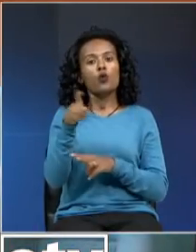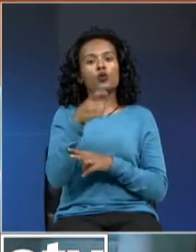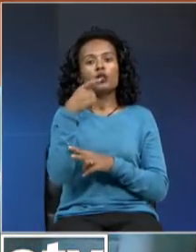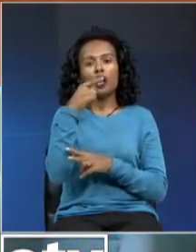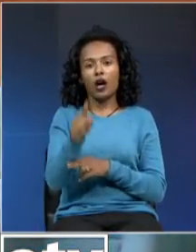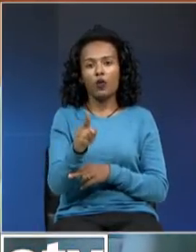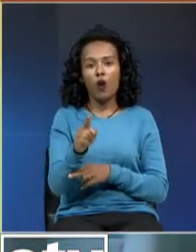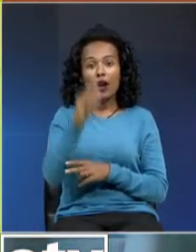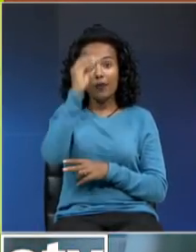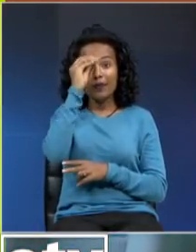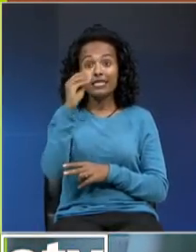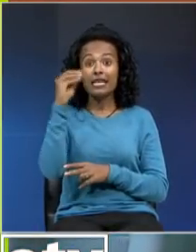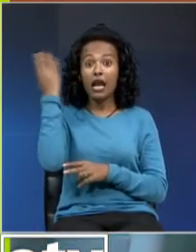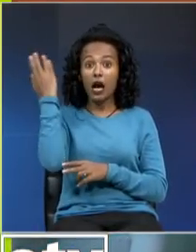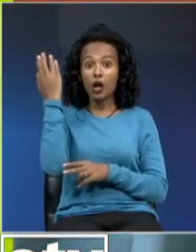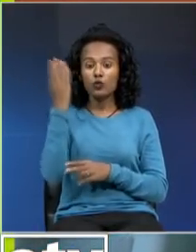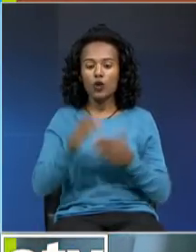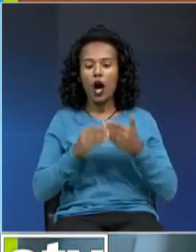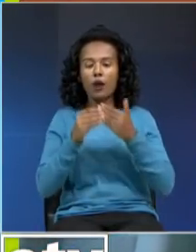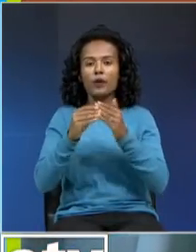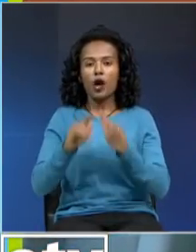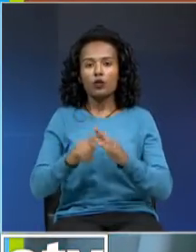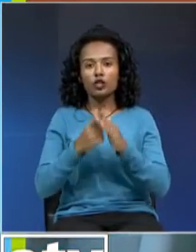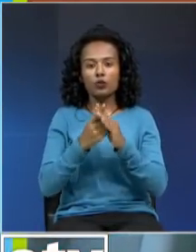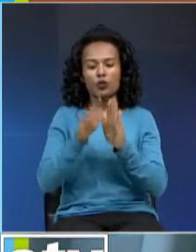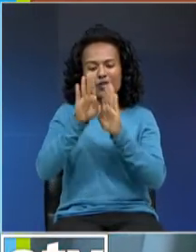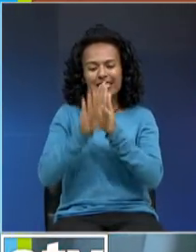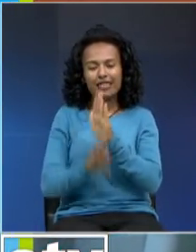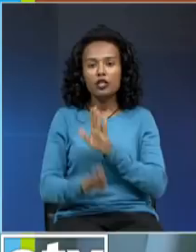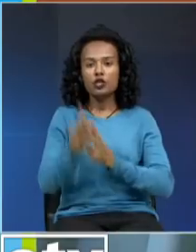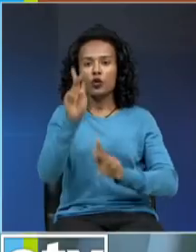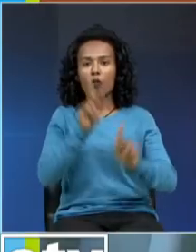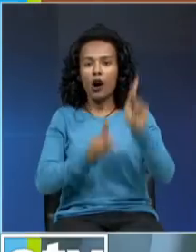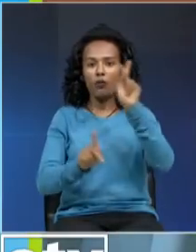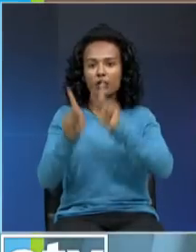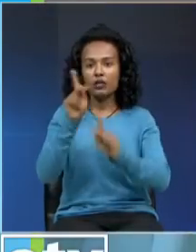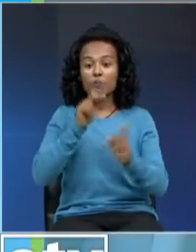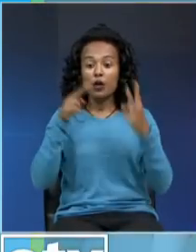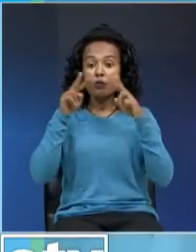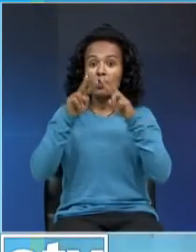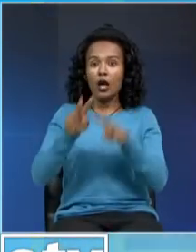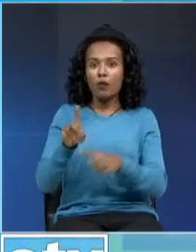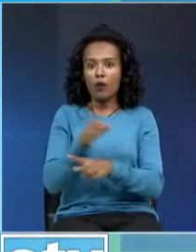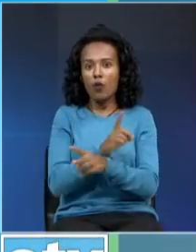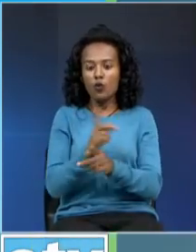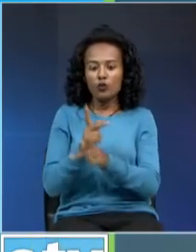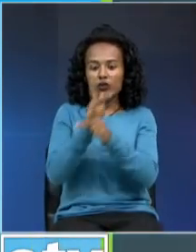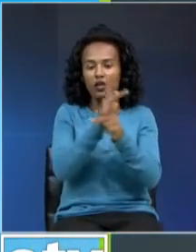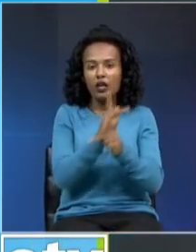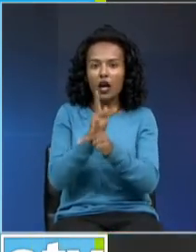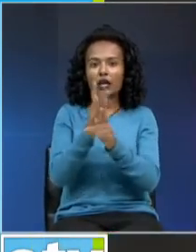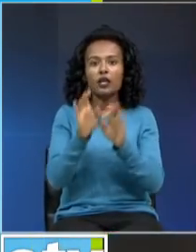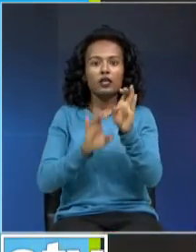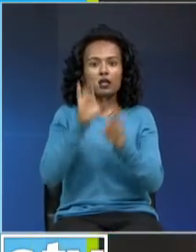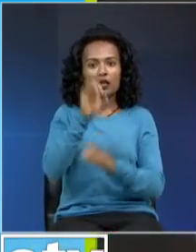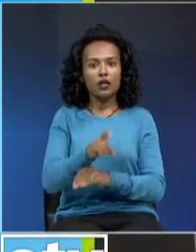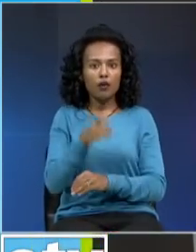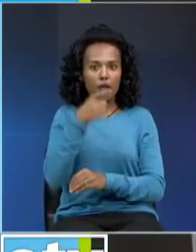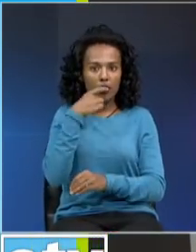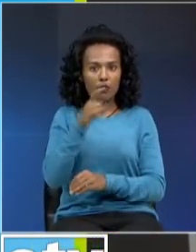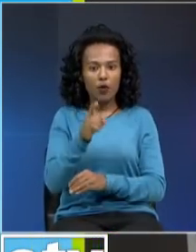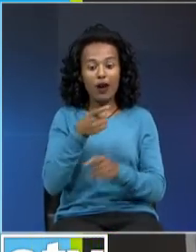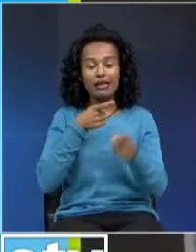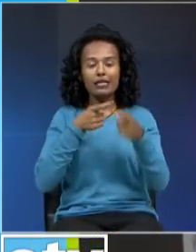ተናግሯል። መዘናጋቱም ከአመራሩ ጀምሮ እስከ ታችኛው ማህበረሰብ የሚስተዋል በመሆኑ ጥንቃቄ ሊደረግ ይገባልን ብለዋል